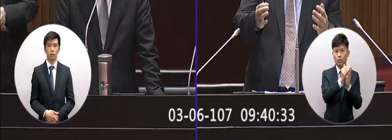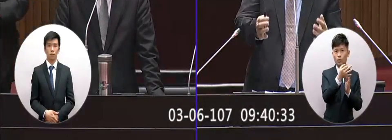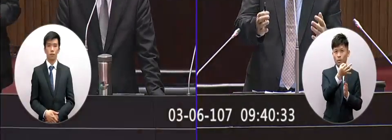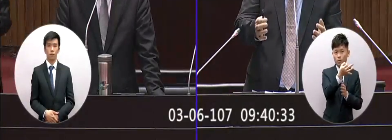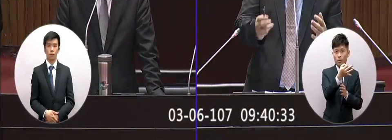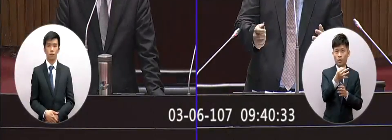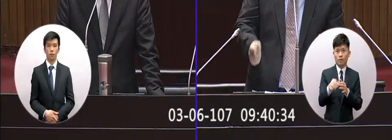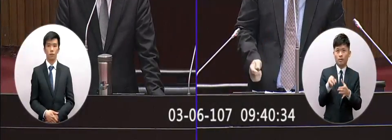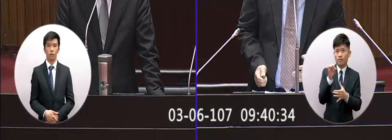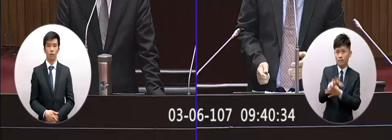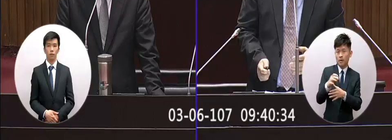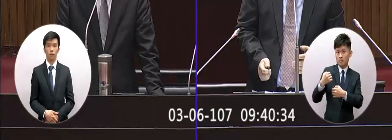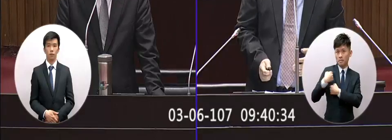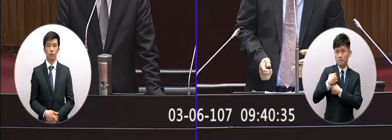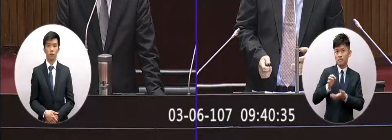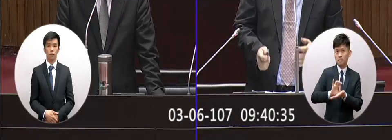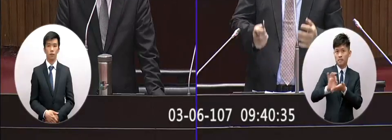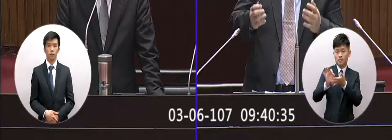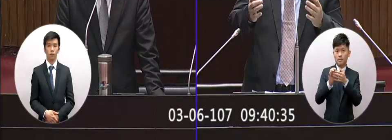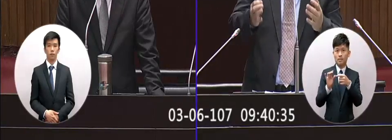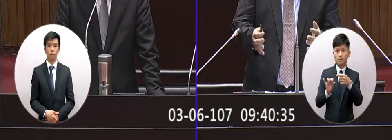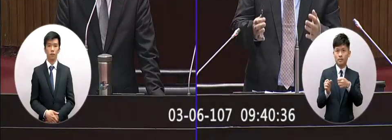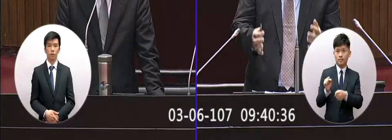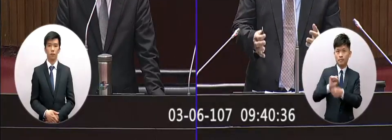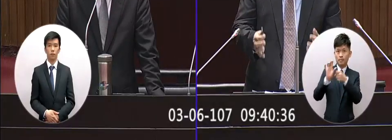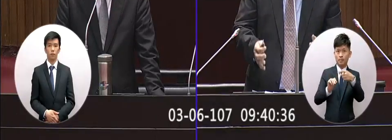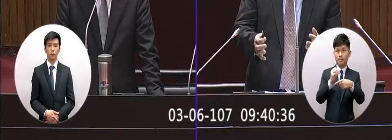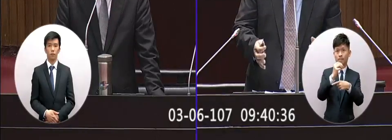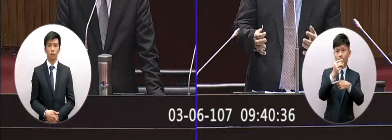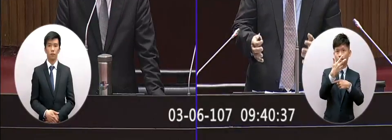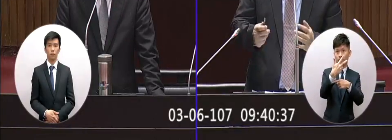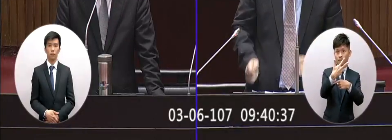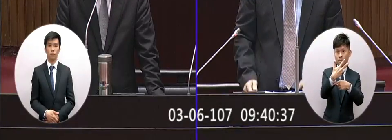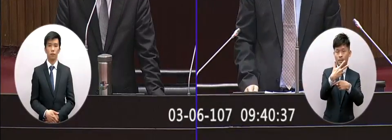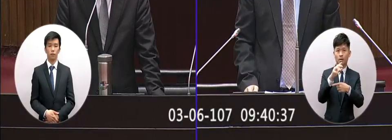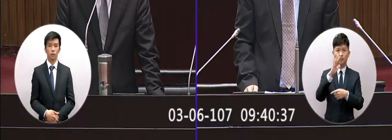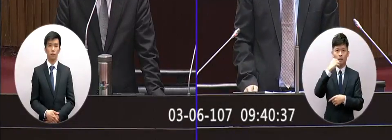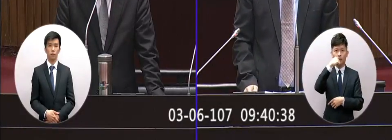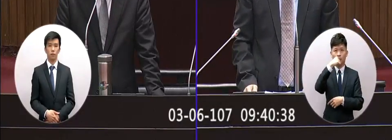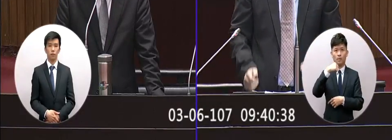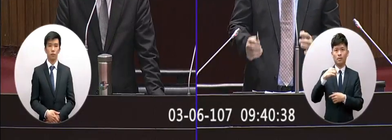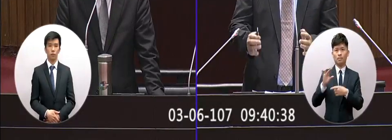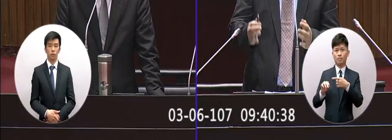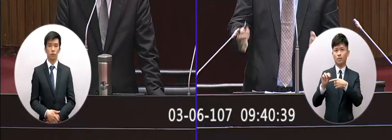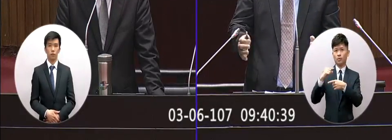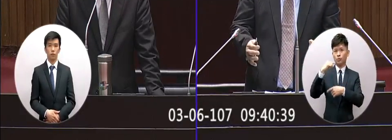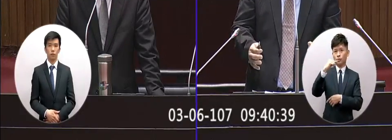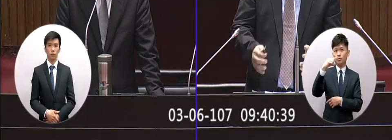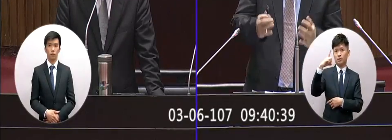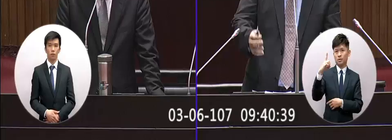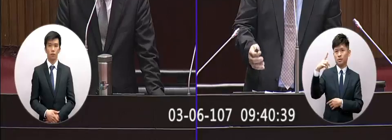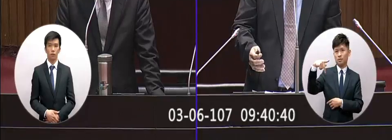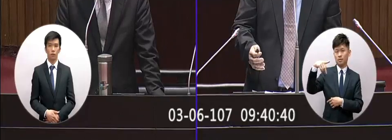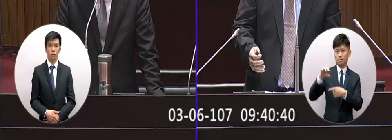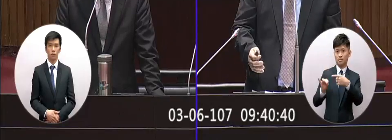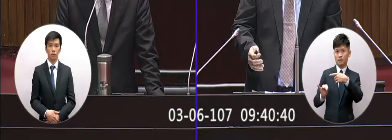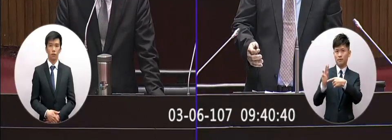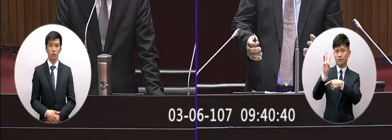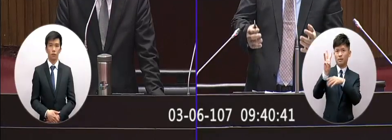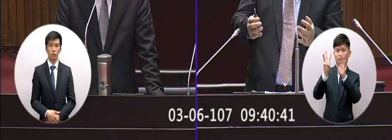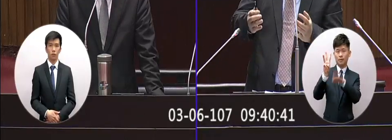军费支出成长8.1%。 是。 那我们迟迟没有办法突破 GDP 3%。嗯。在未来一段时间之内，或者明